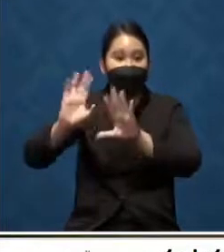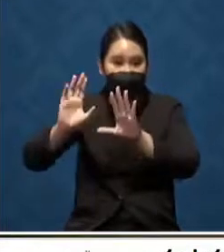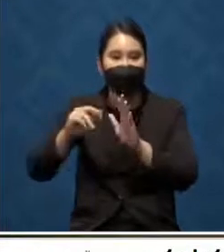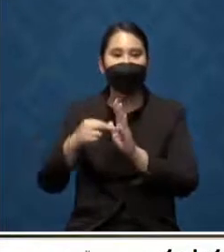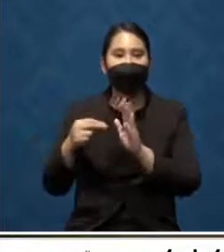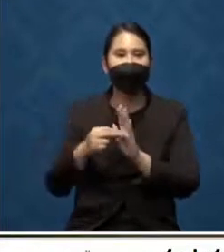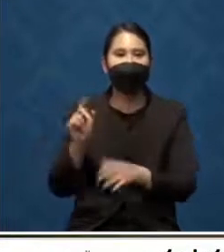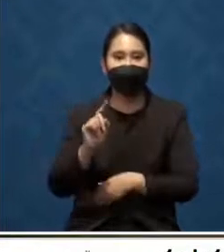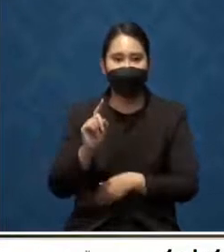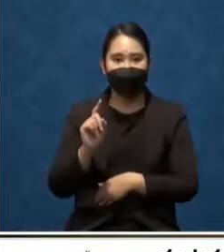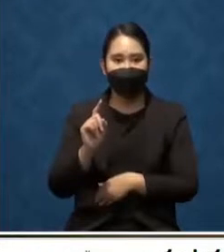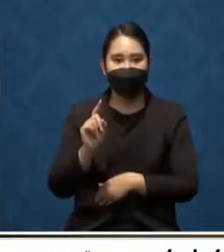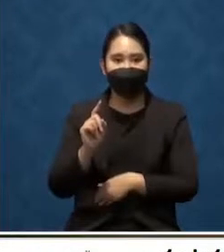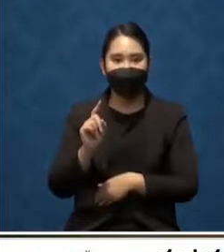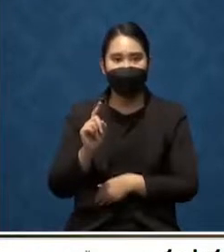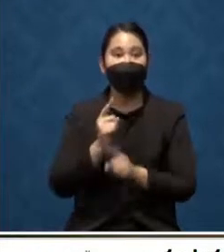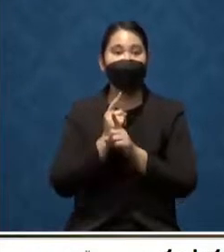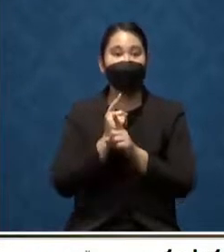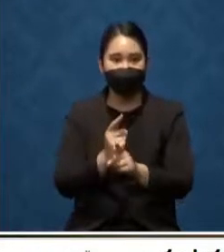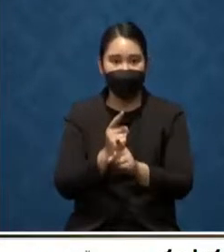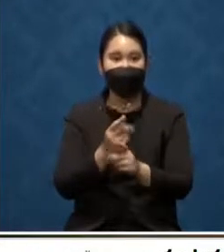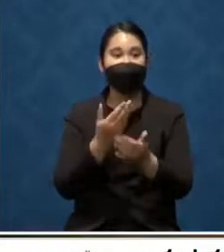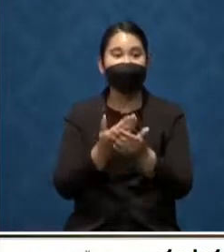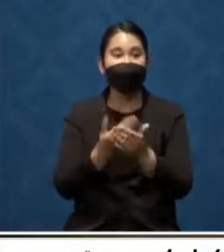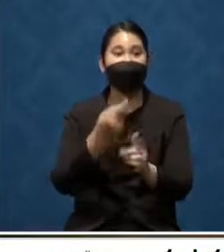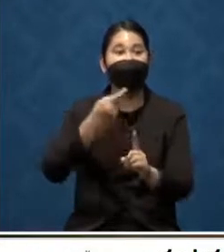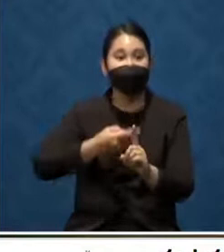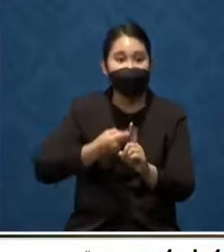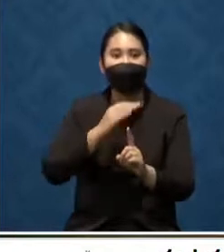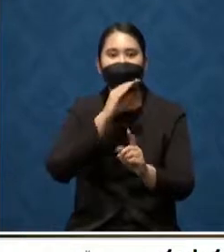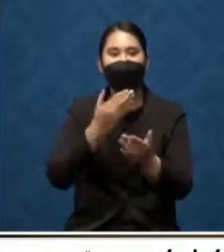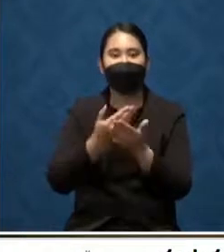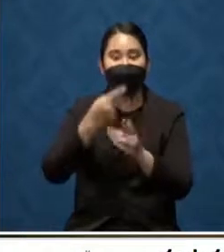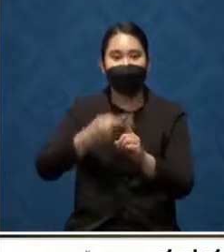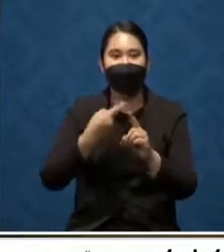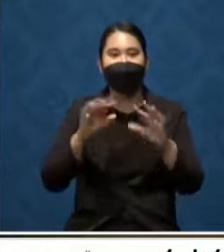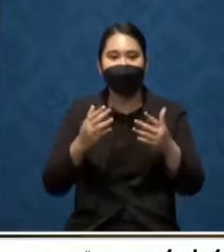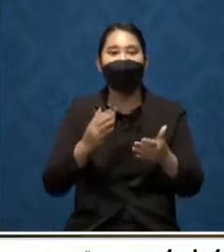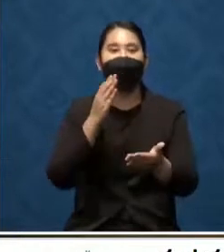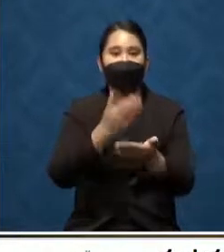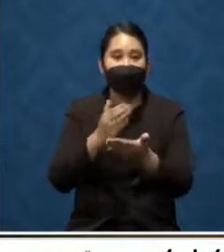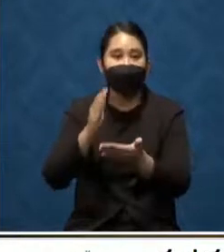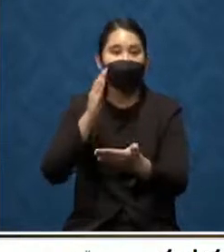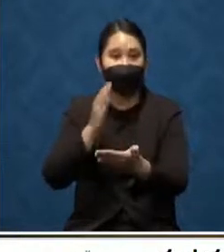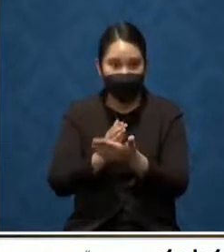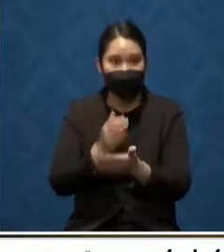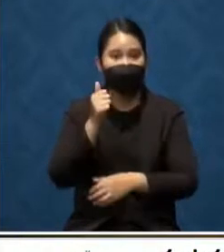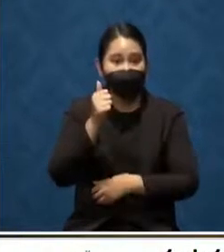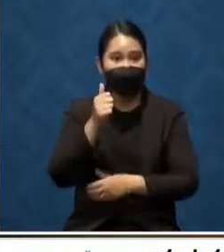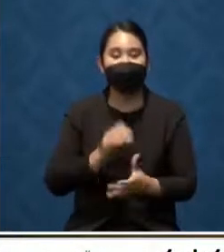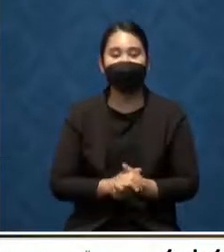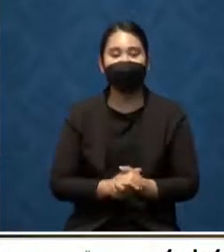การเรีกว่า ตามรายได้ถ้ไมมรายได้ กมีการปรหลพส นี่ ให้ใหระยะ